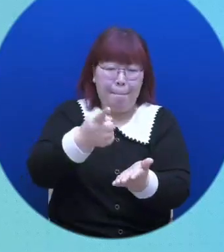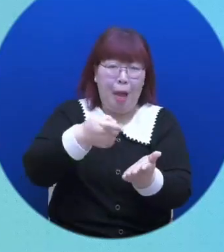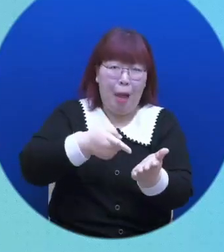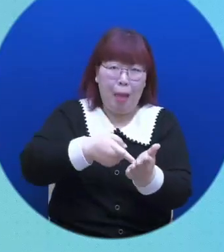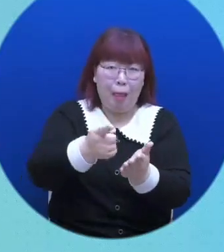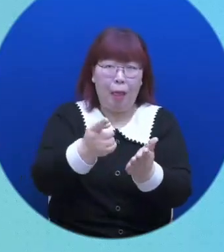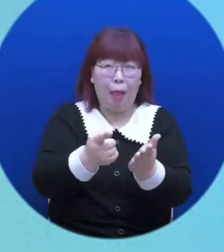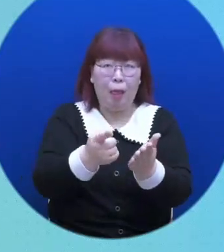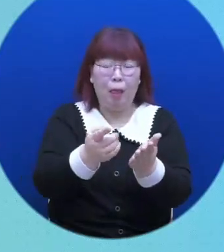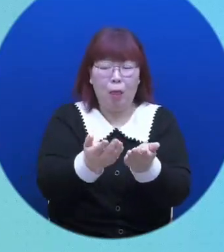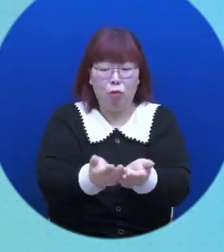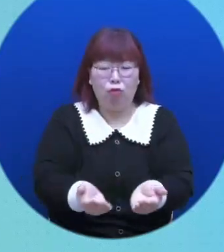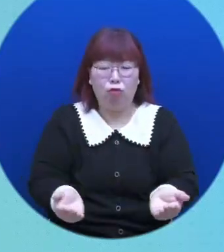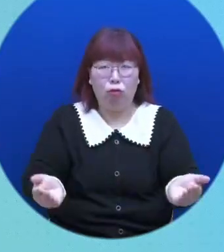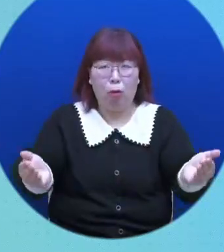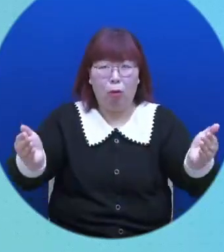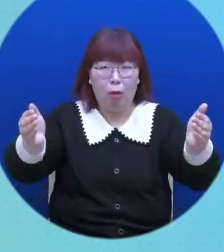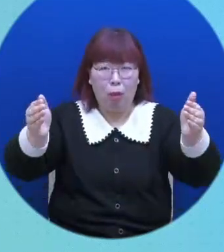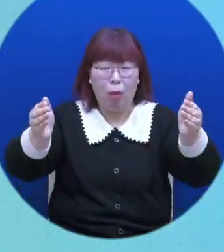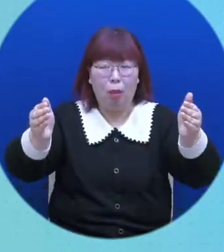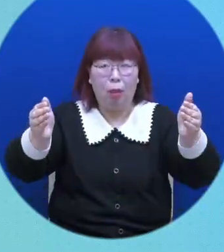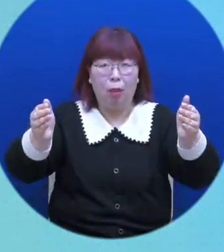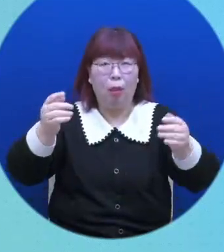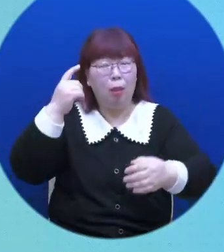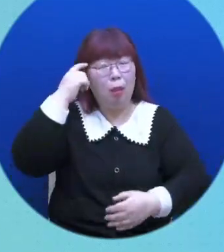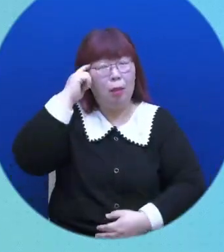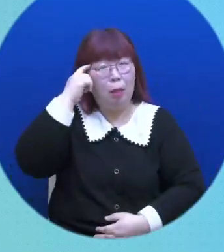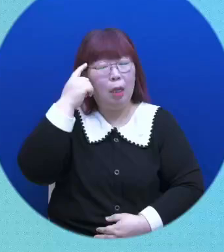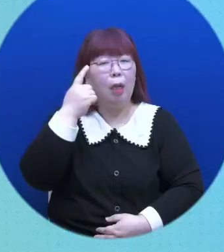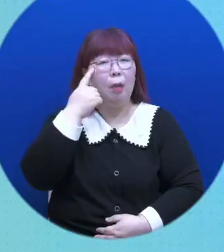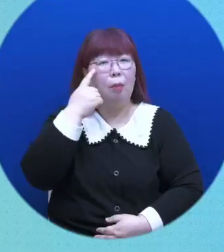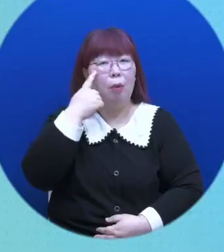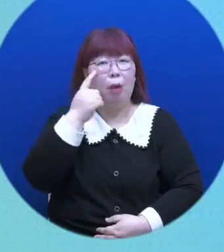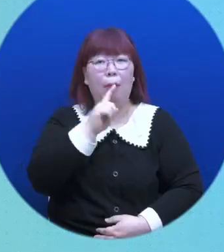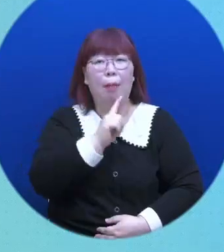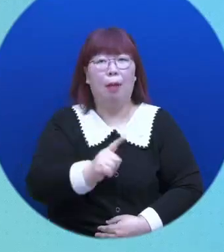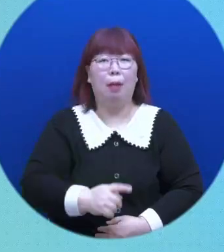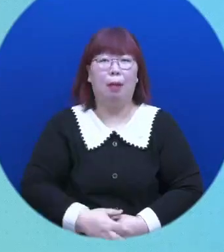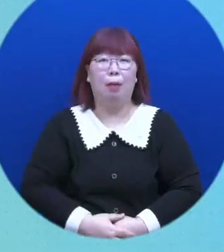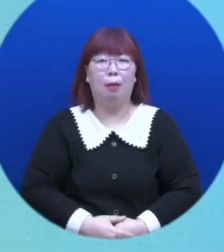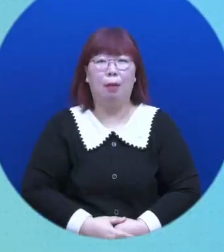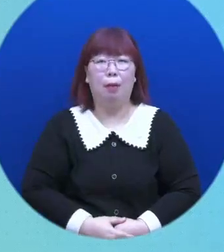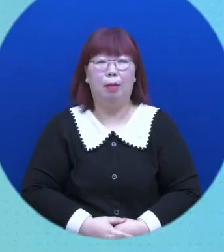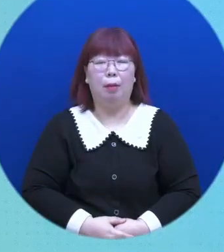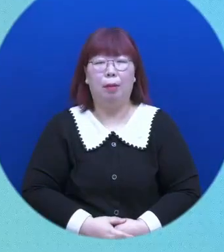구덩이, 우묵한 구덩이를 생각하여 보아라, 이렇게 얘기죠.